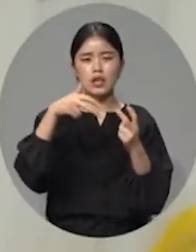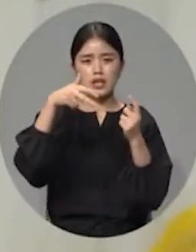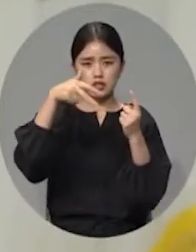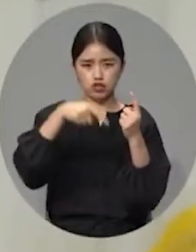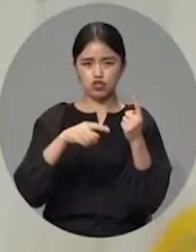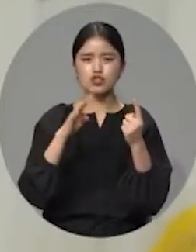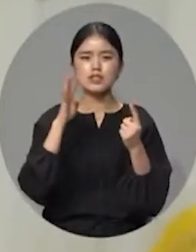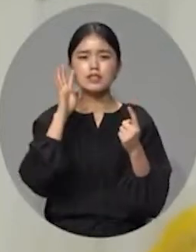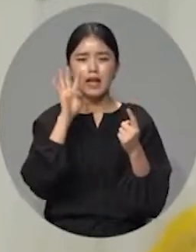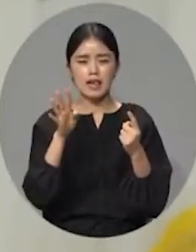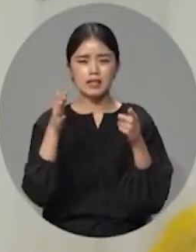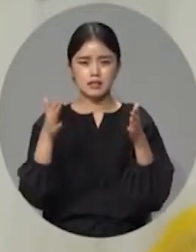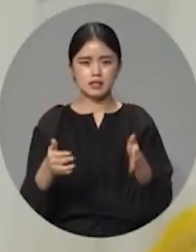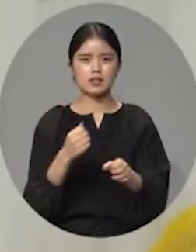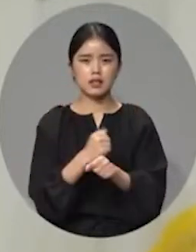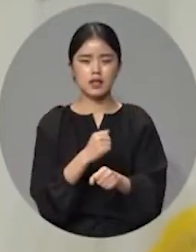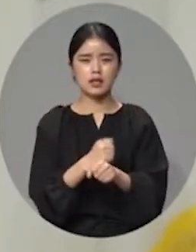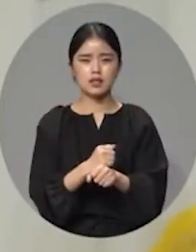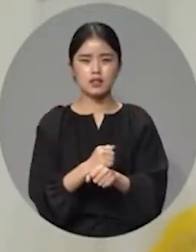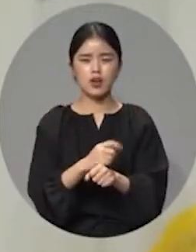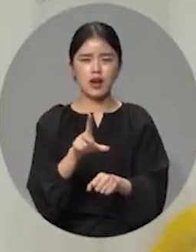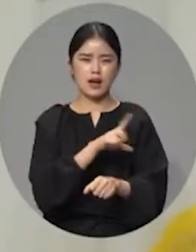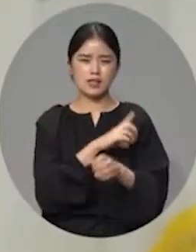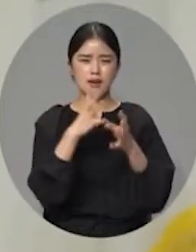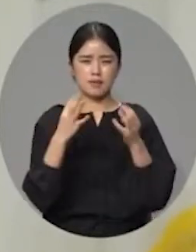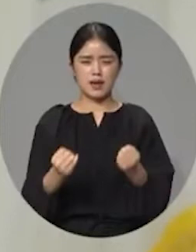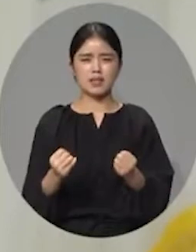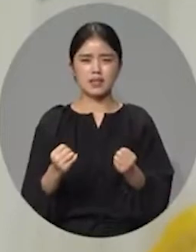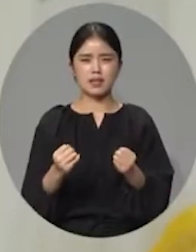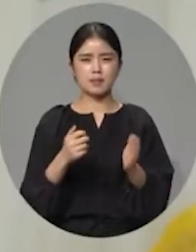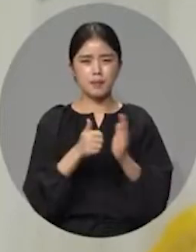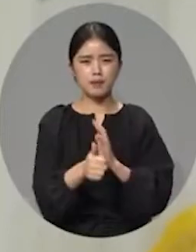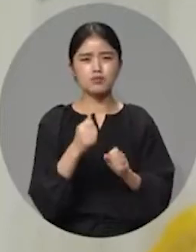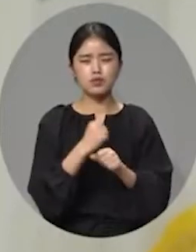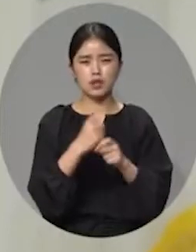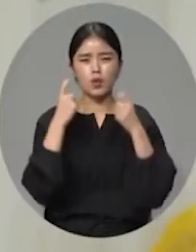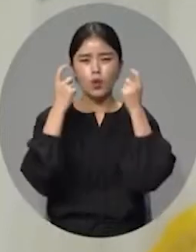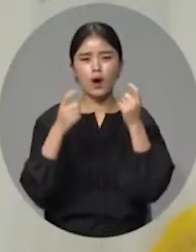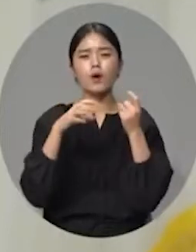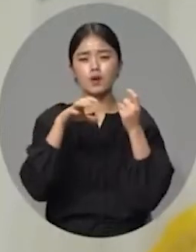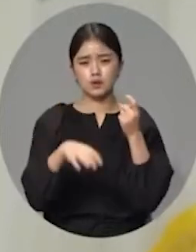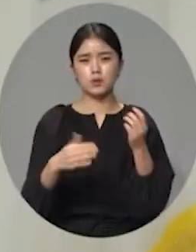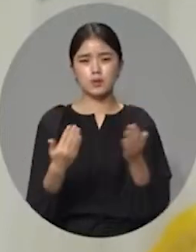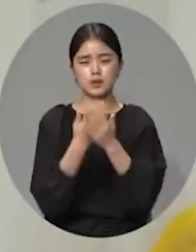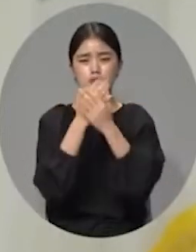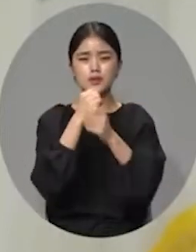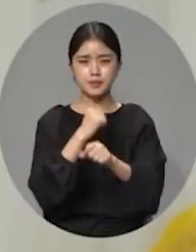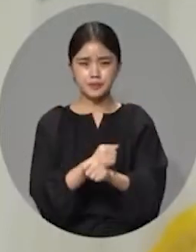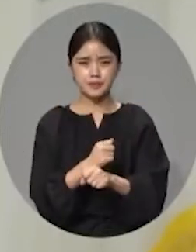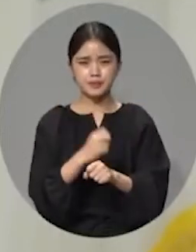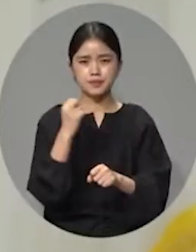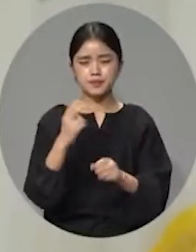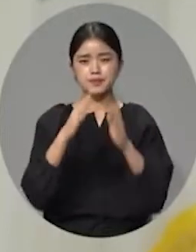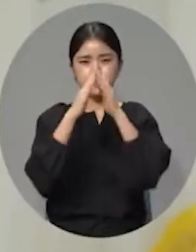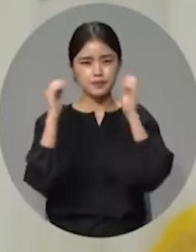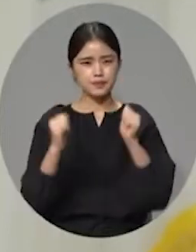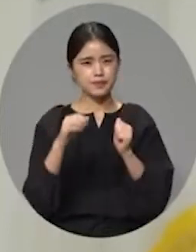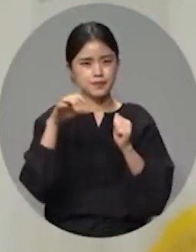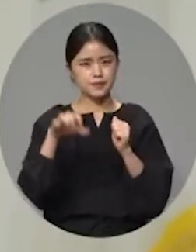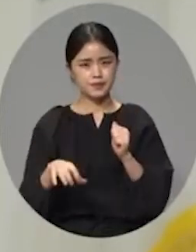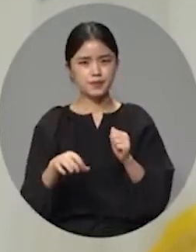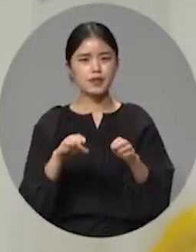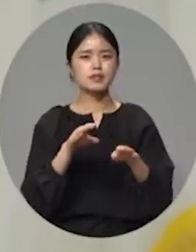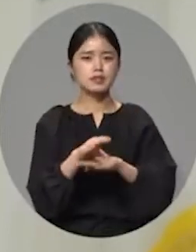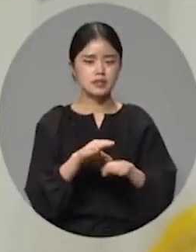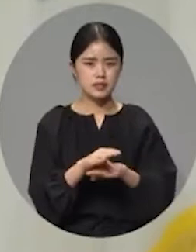우리 국민들이 가장 많이 찾는 관광지로 발돋움할 수 있도록 지원하겠습니다. 그리고 전북의